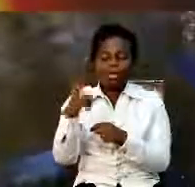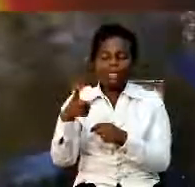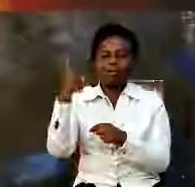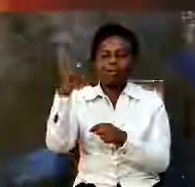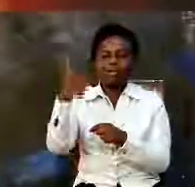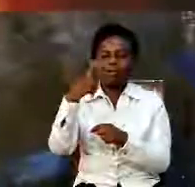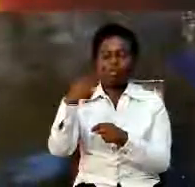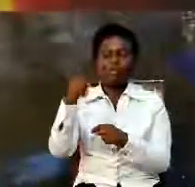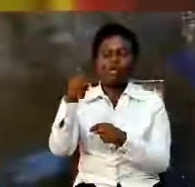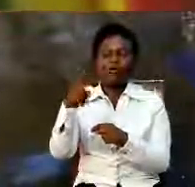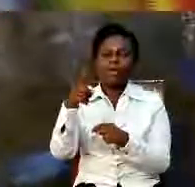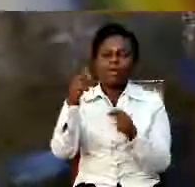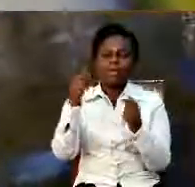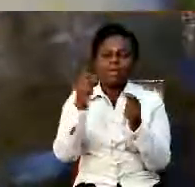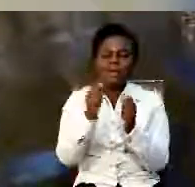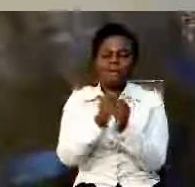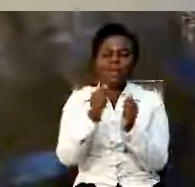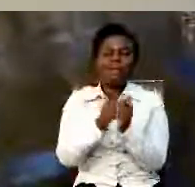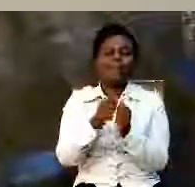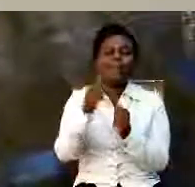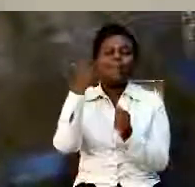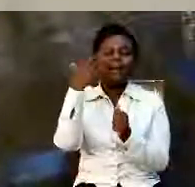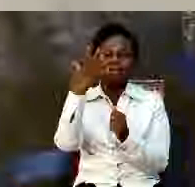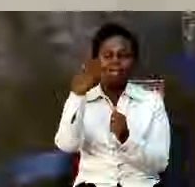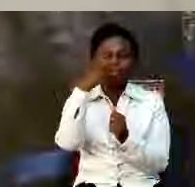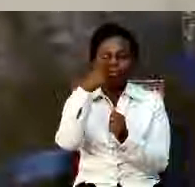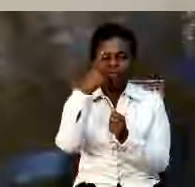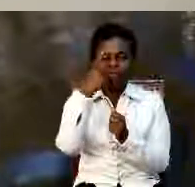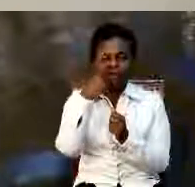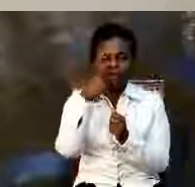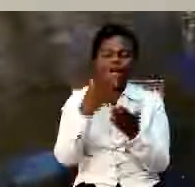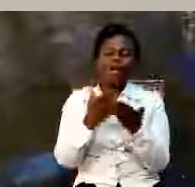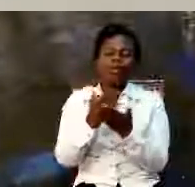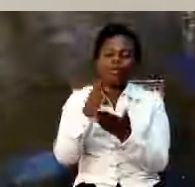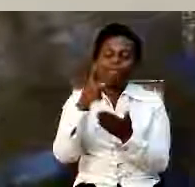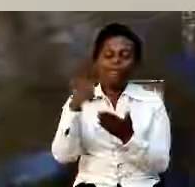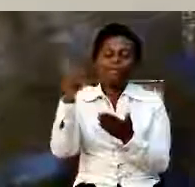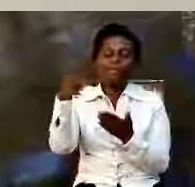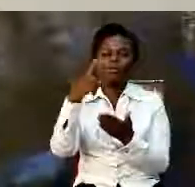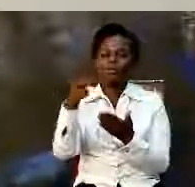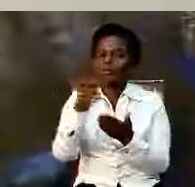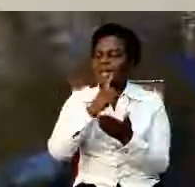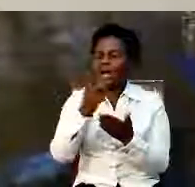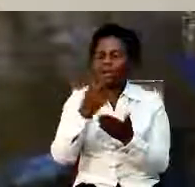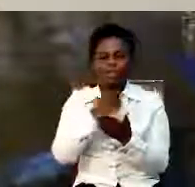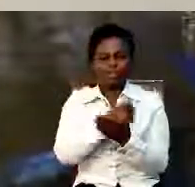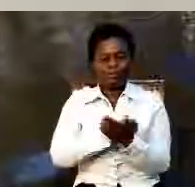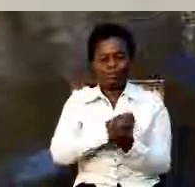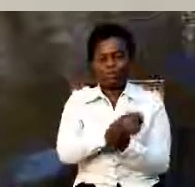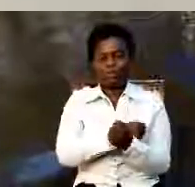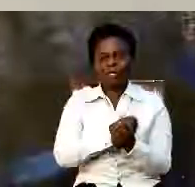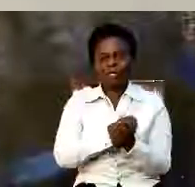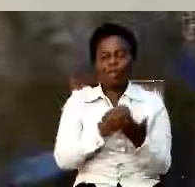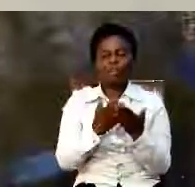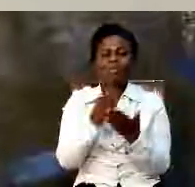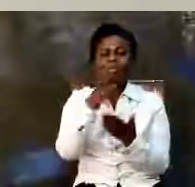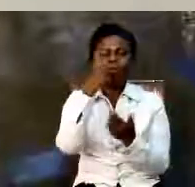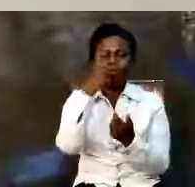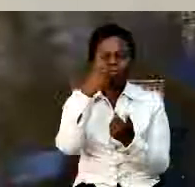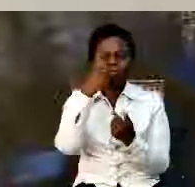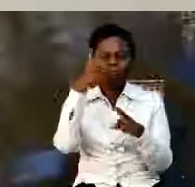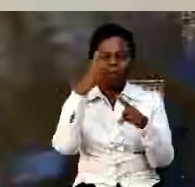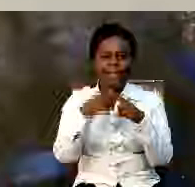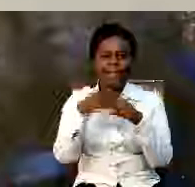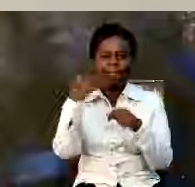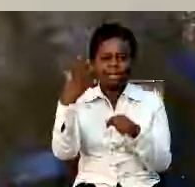kumsifia. Bwana asifiwe sana. Kwa hiyo hata yule kumkosoa hakuumizi, maana amesifiwa mara ngapi? Mara tano. Chakula chako ni